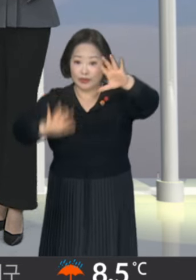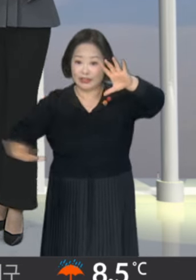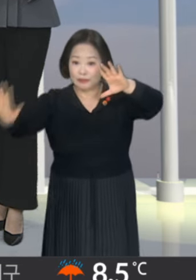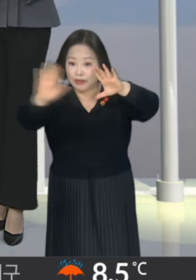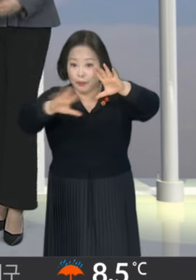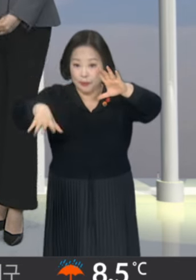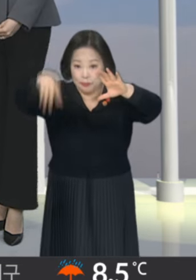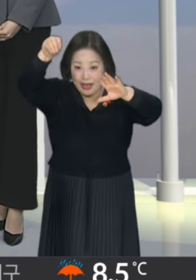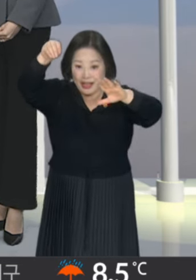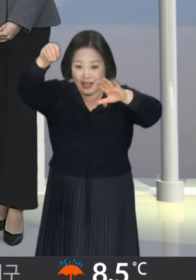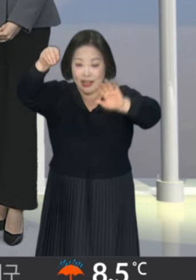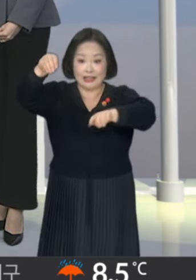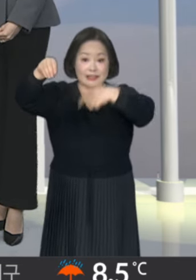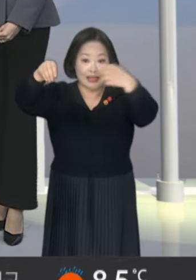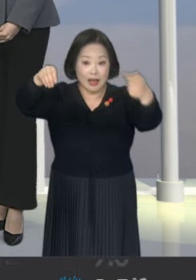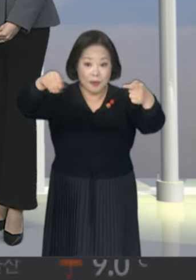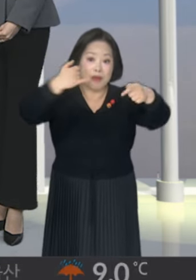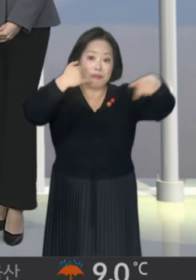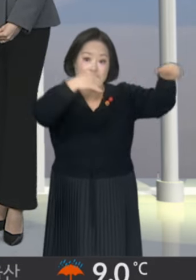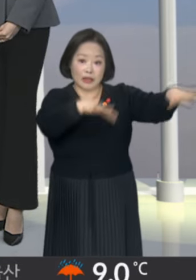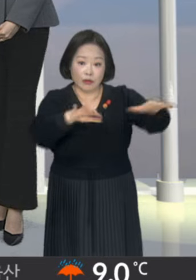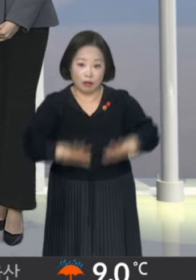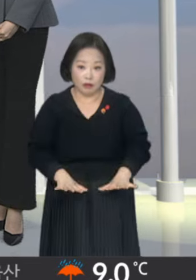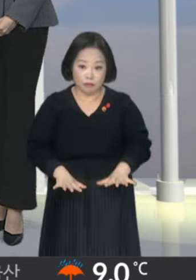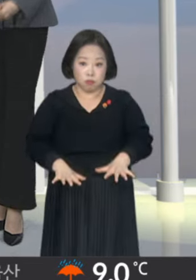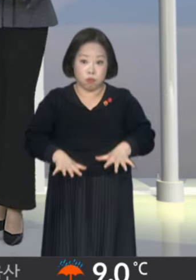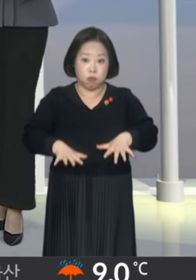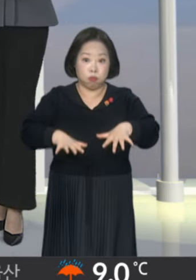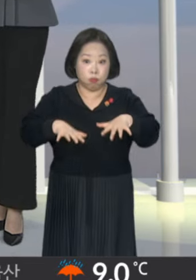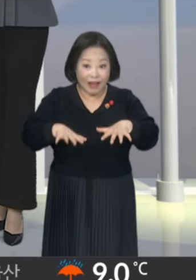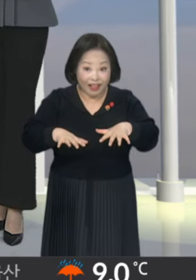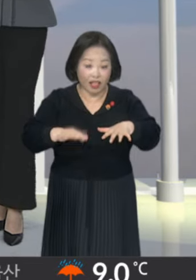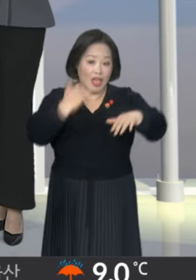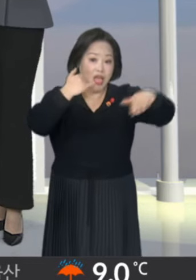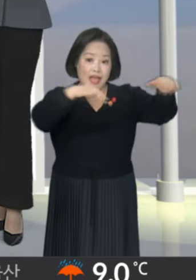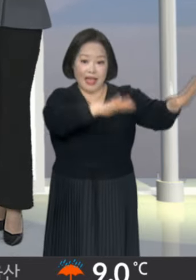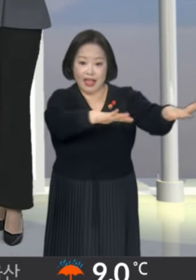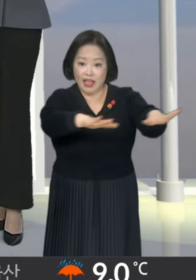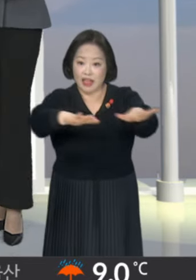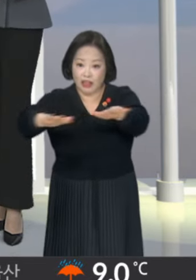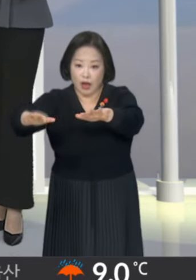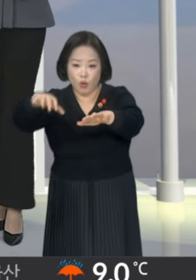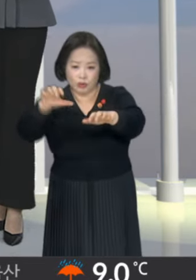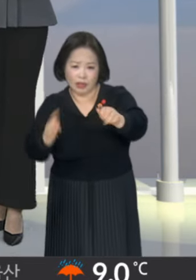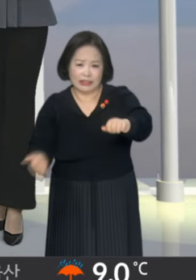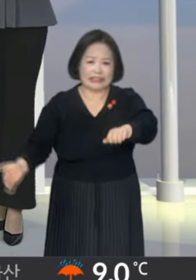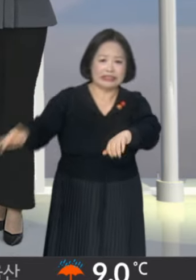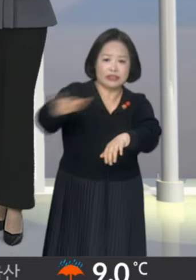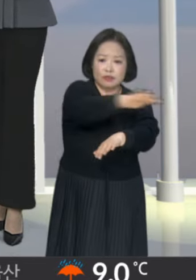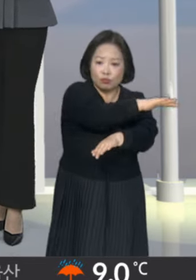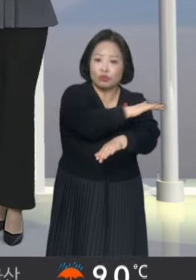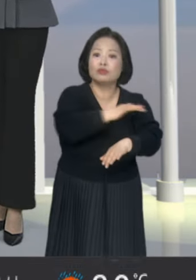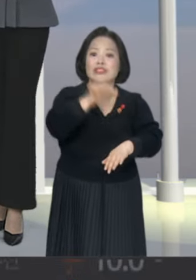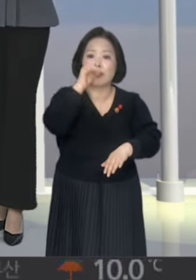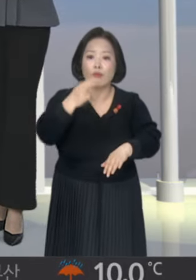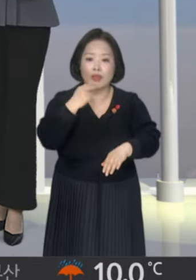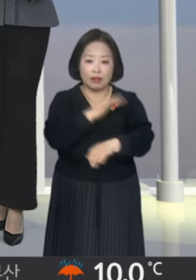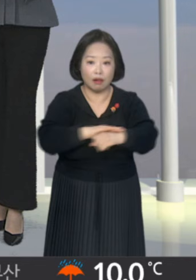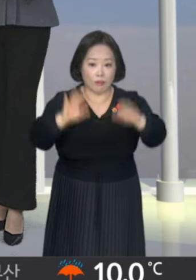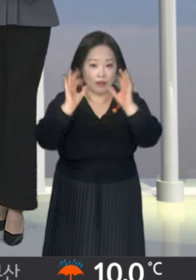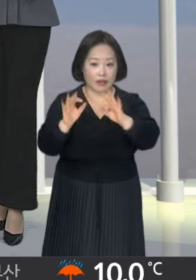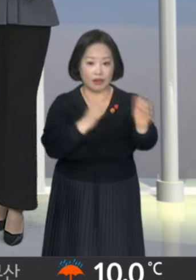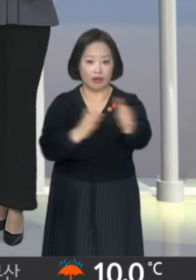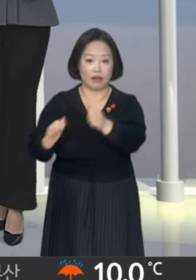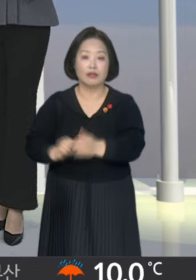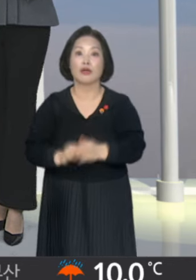그치겠고요. 당분간은 바닷물의 높이가 높은 기간으로 해안가에서는 침수 피해를 유의해야겠습니다.